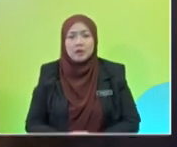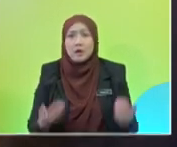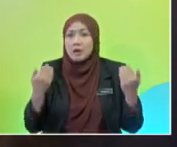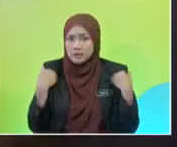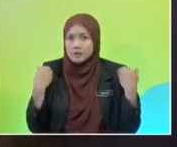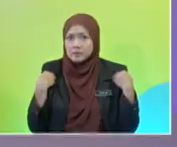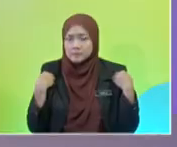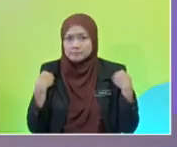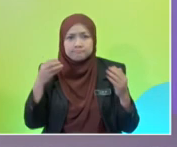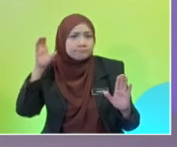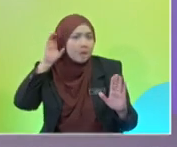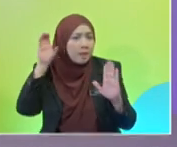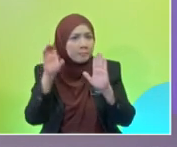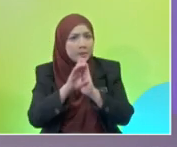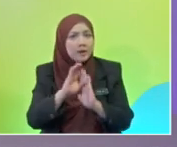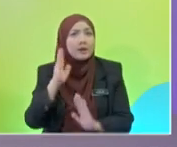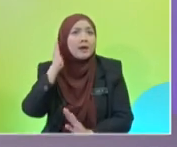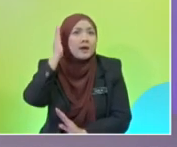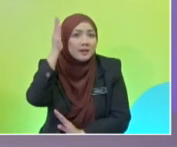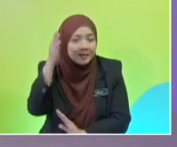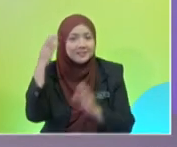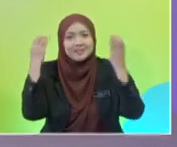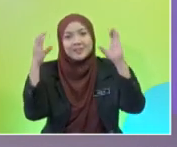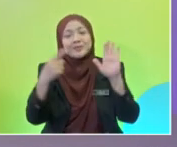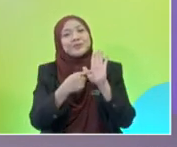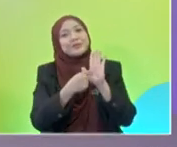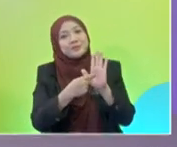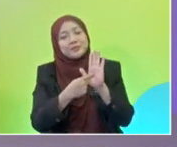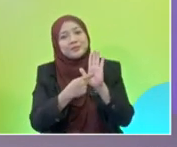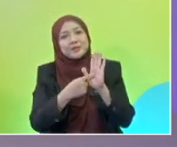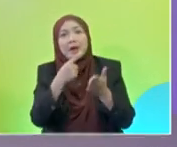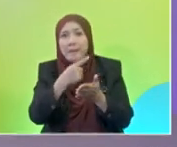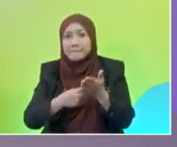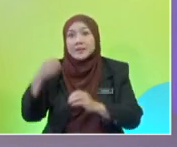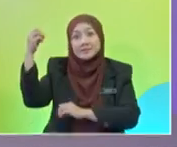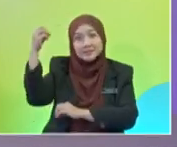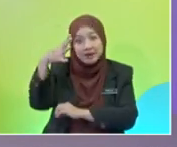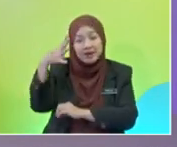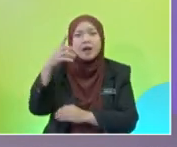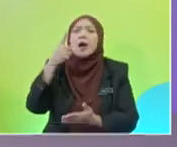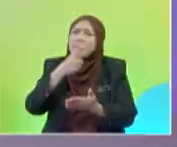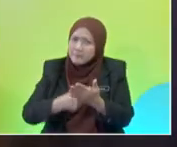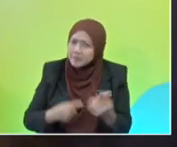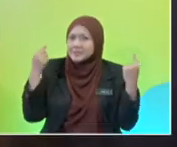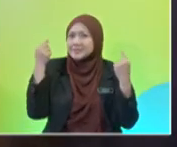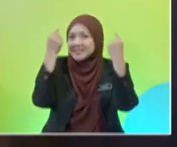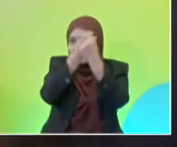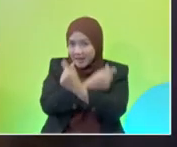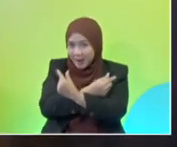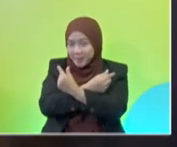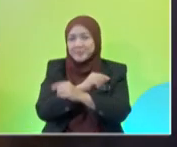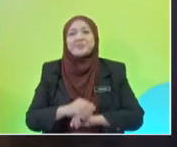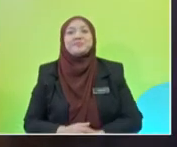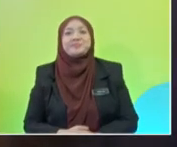Terangkan dulu apa itu terang Apa itu gelap terang dan gelap